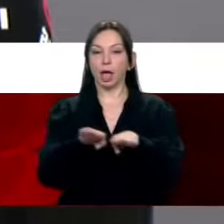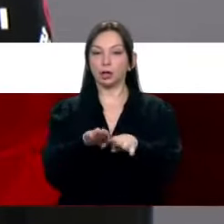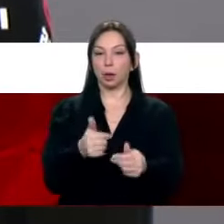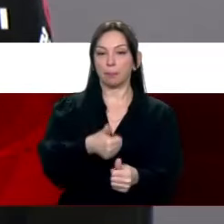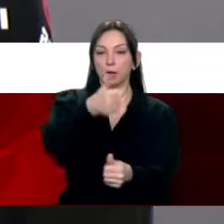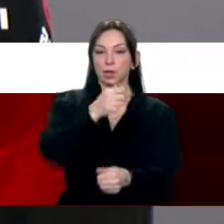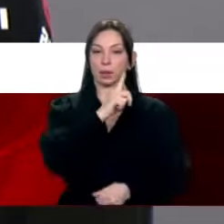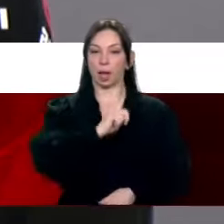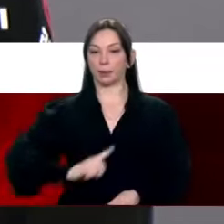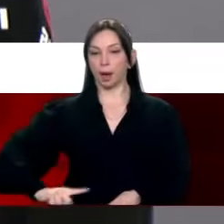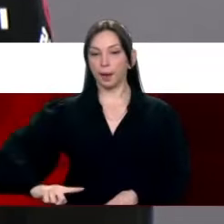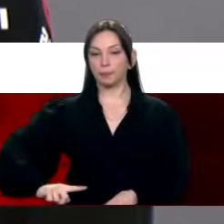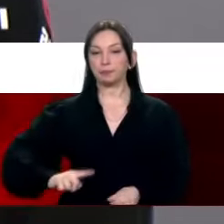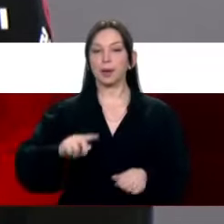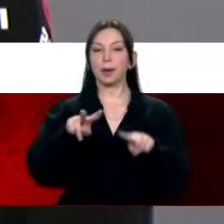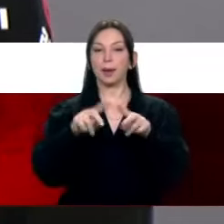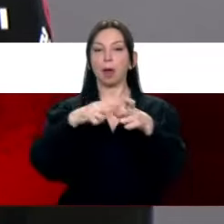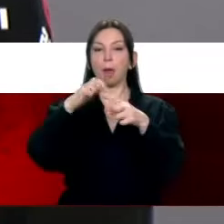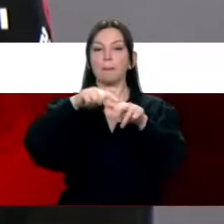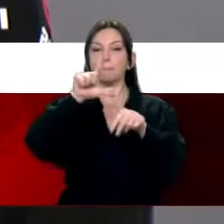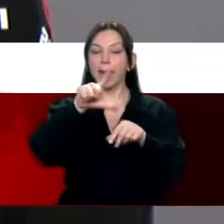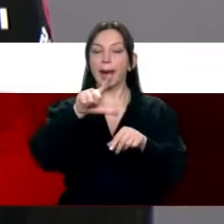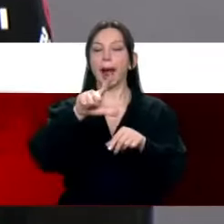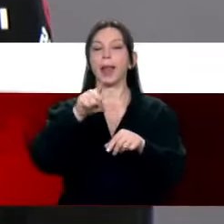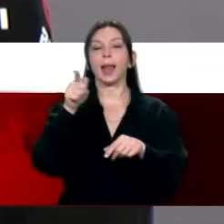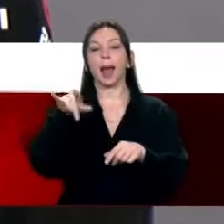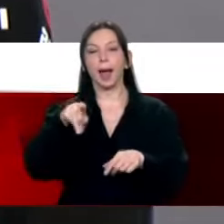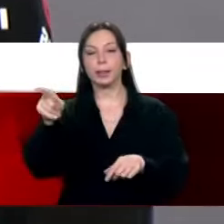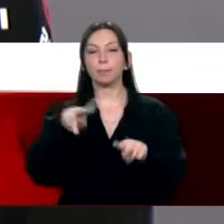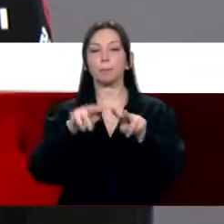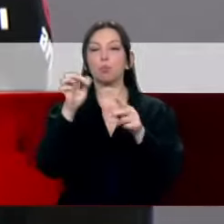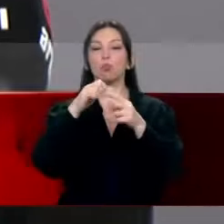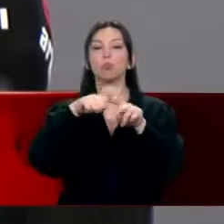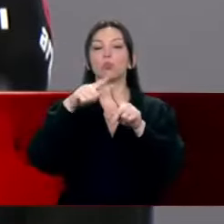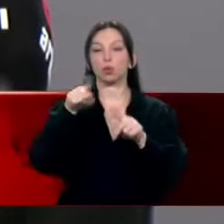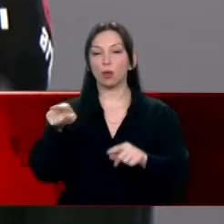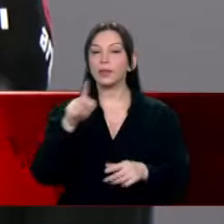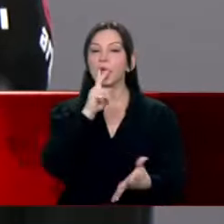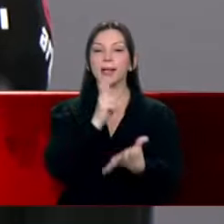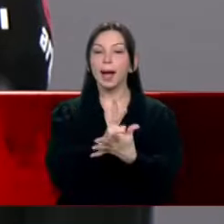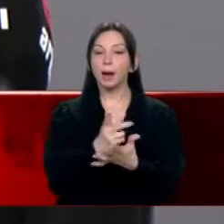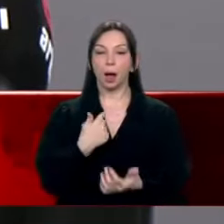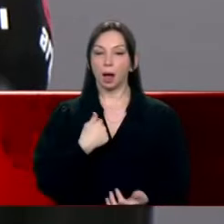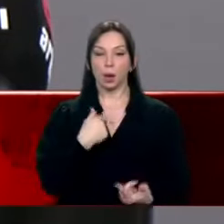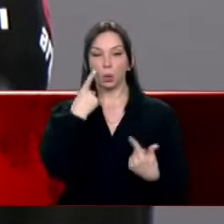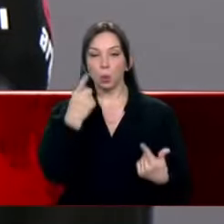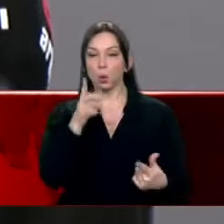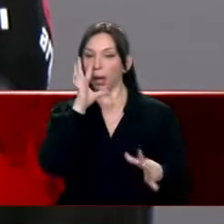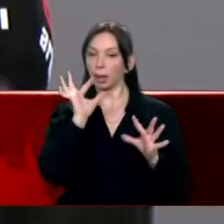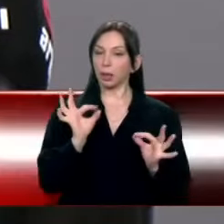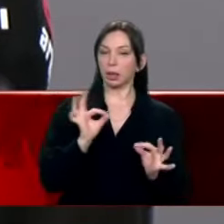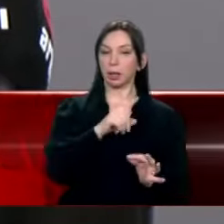başkan adaylarımız Meral Danış Beştaş ve Murat Çepni. Kararlarımızı